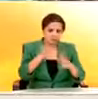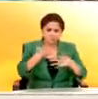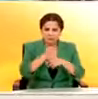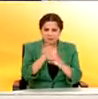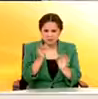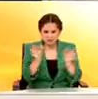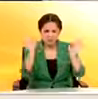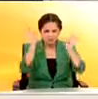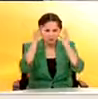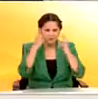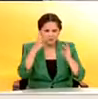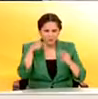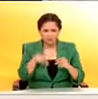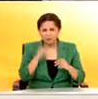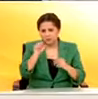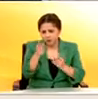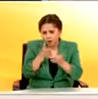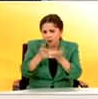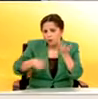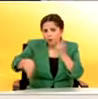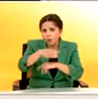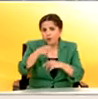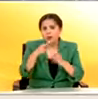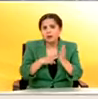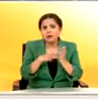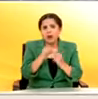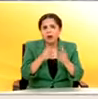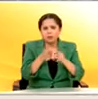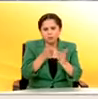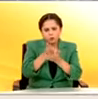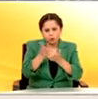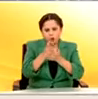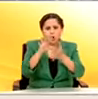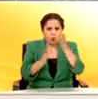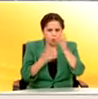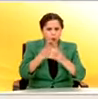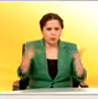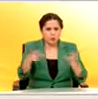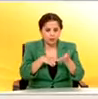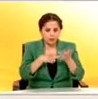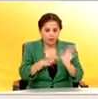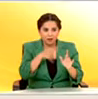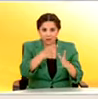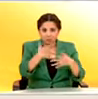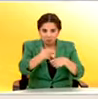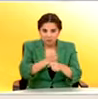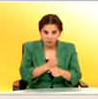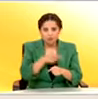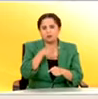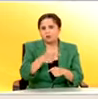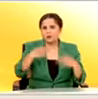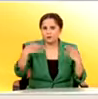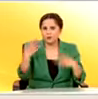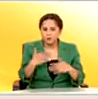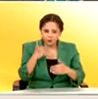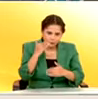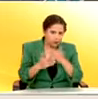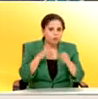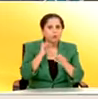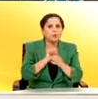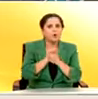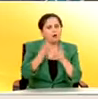यहाँ ग्रामजन्य नाम की किसान संस्था इस प्राकृतिक उपहार को नई दिशा दे रही